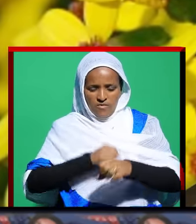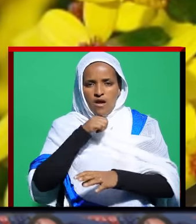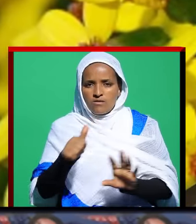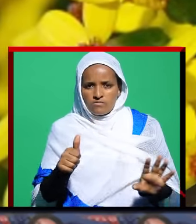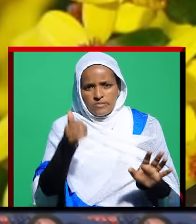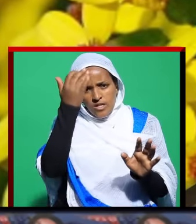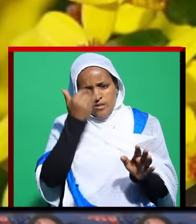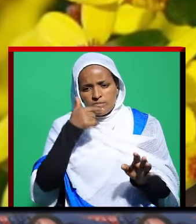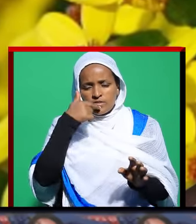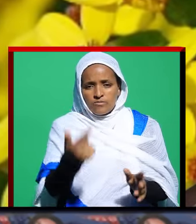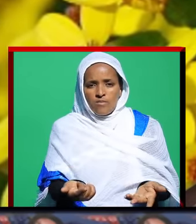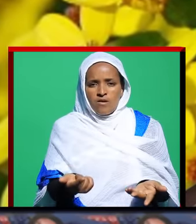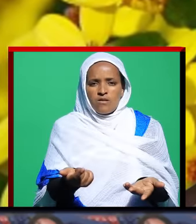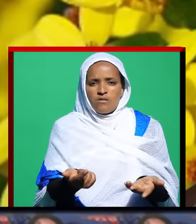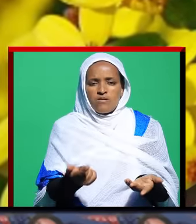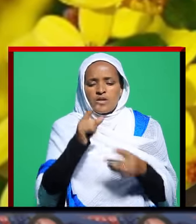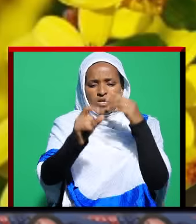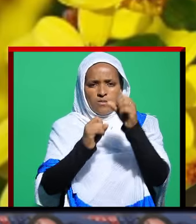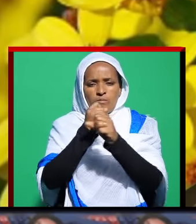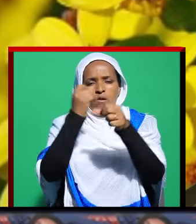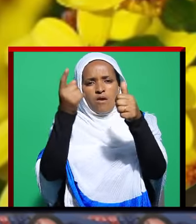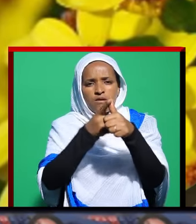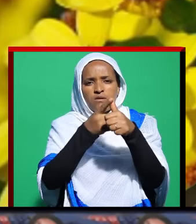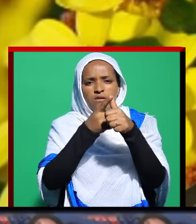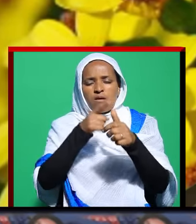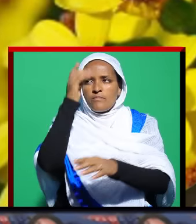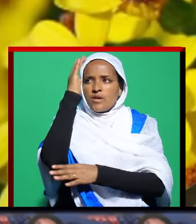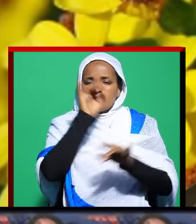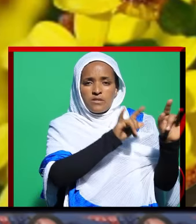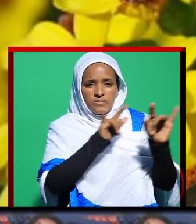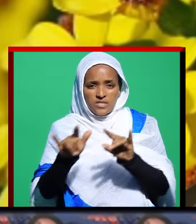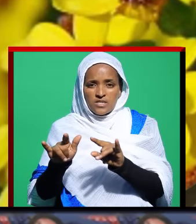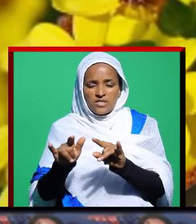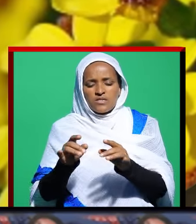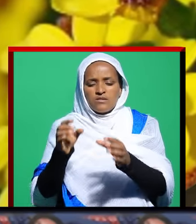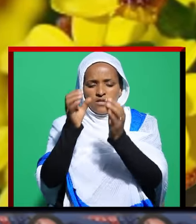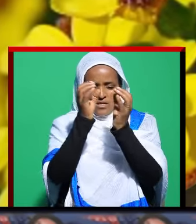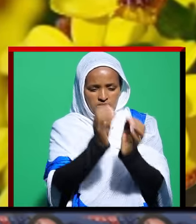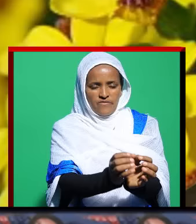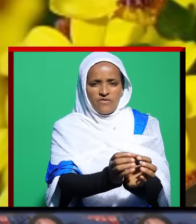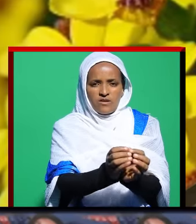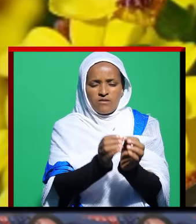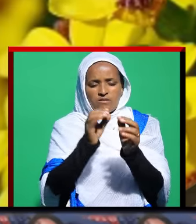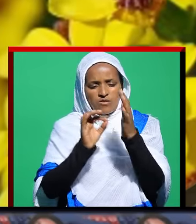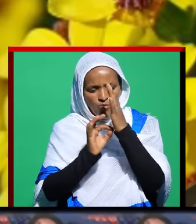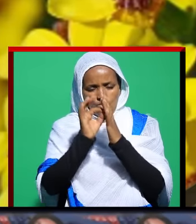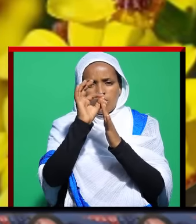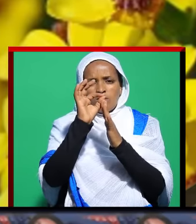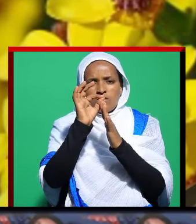አያስጨንቅም። ለምን ስንል እድሜ አንደኛ በእግዚአብሔር ዘንድ የተሰፈረ